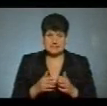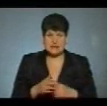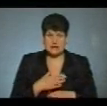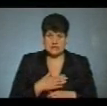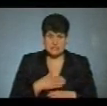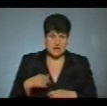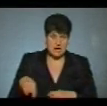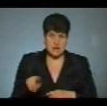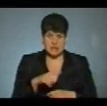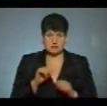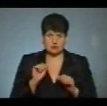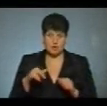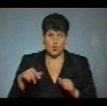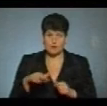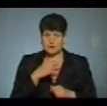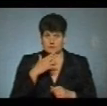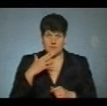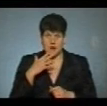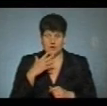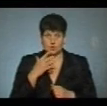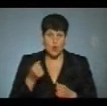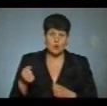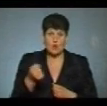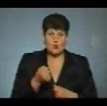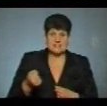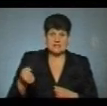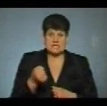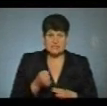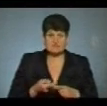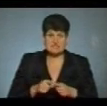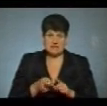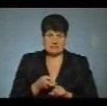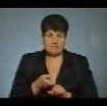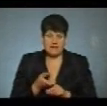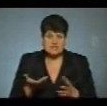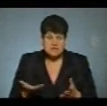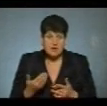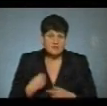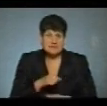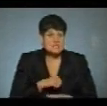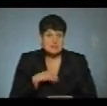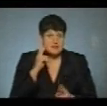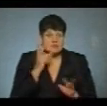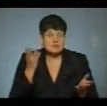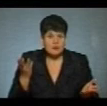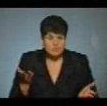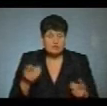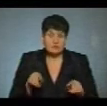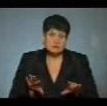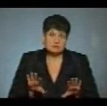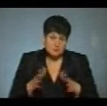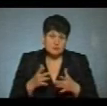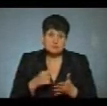можливо, ходять багато носіїв даної інфекції, вони нас заражають, але самі про це не знають. Так сталося і з міським